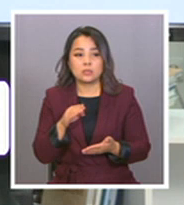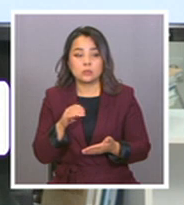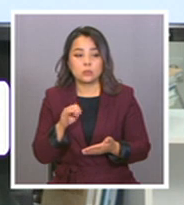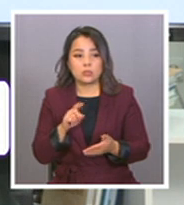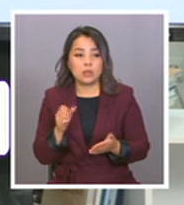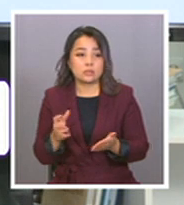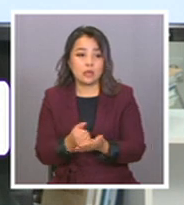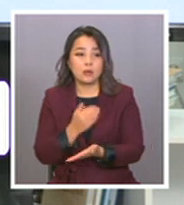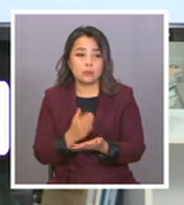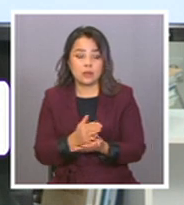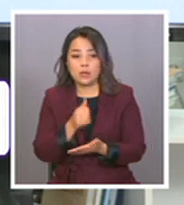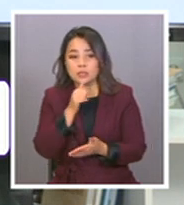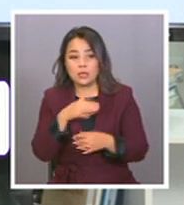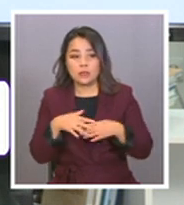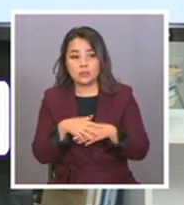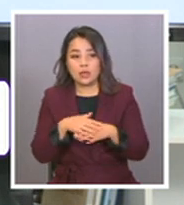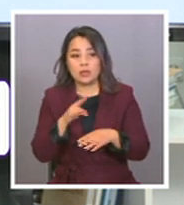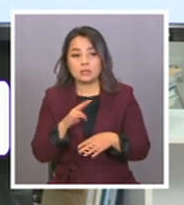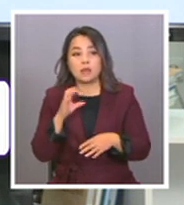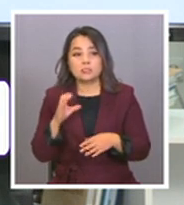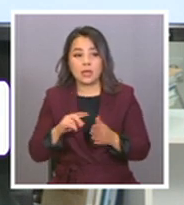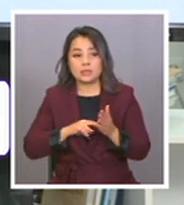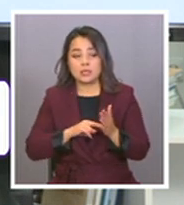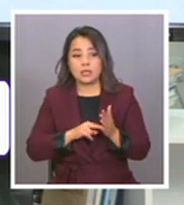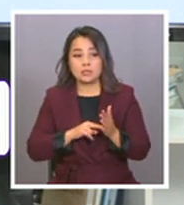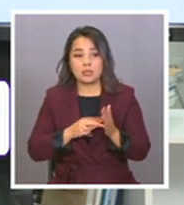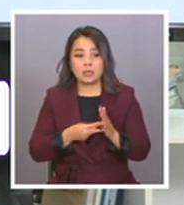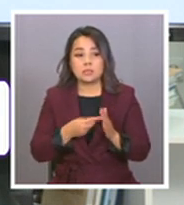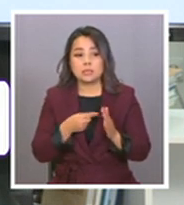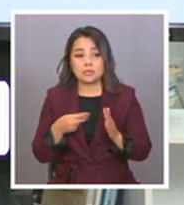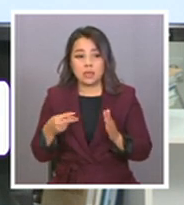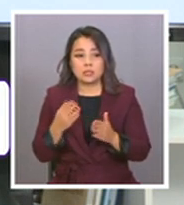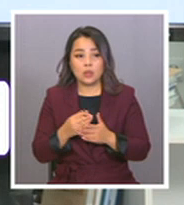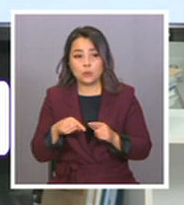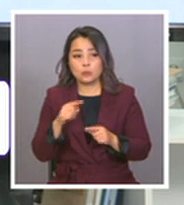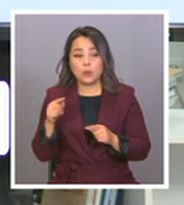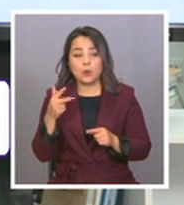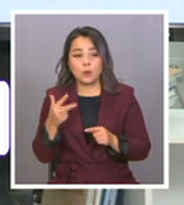теоремасын қолданамыз. Сонда NC тең түбір астында 3